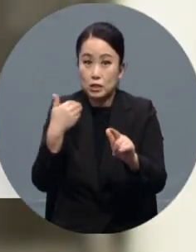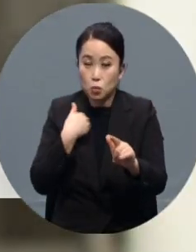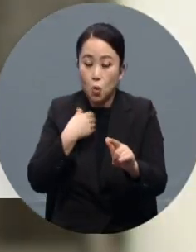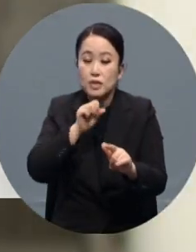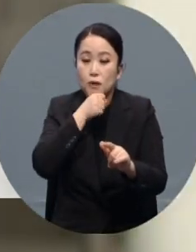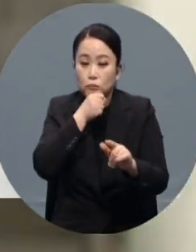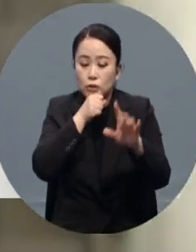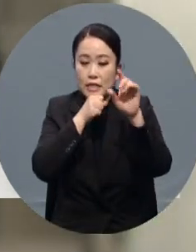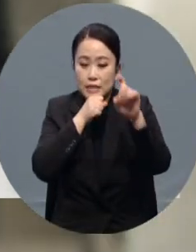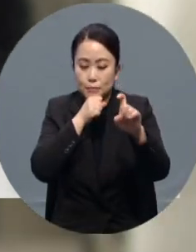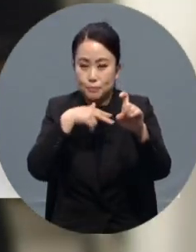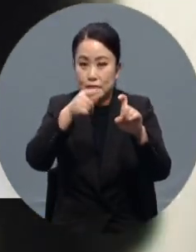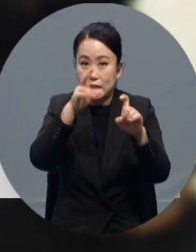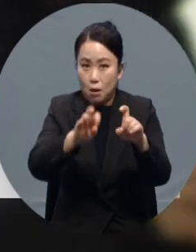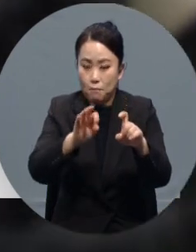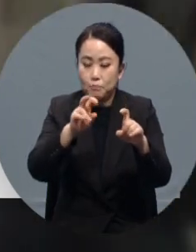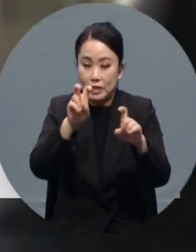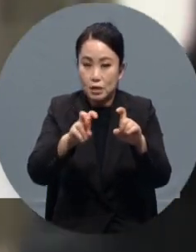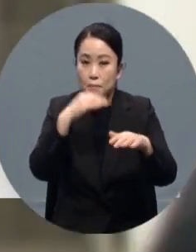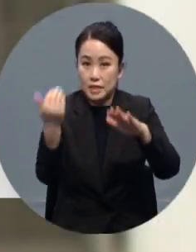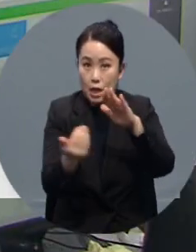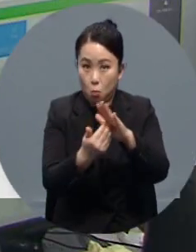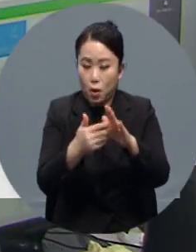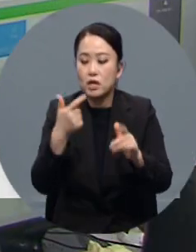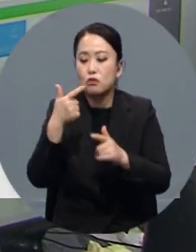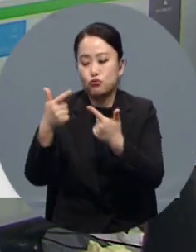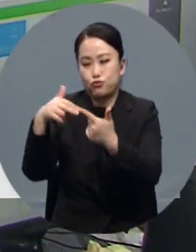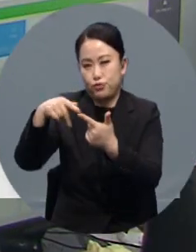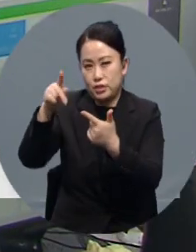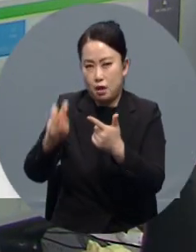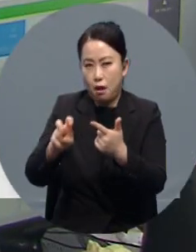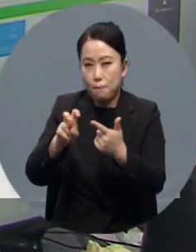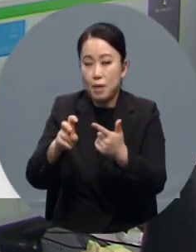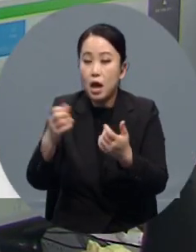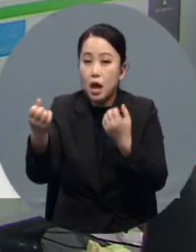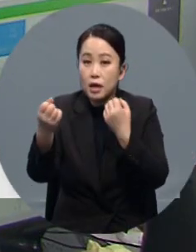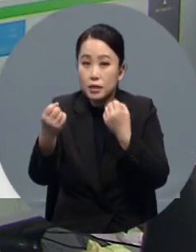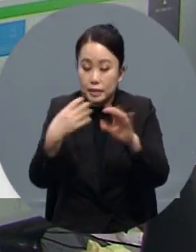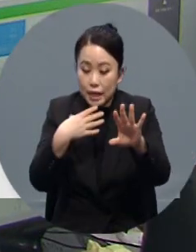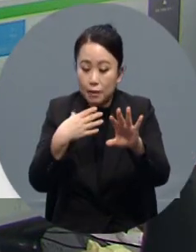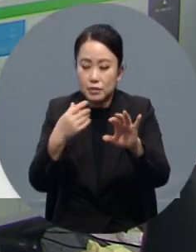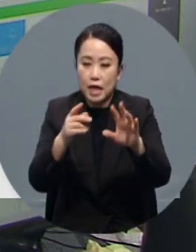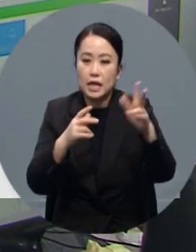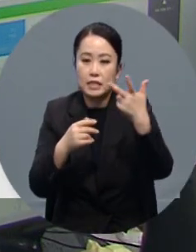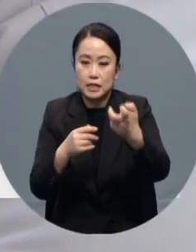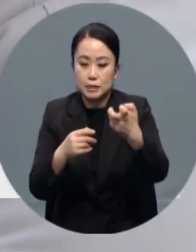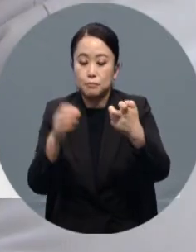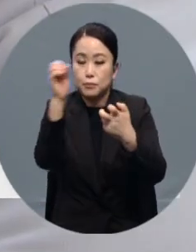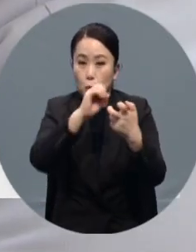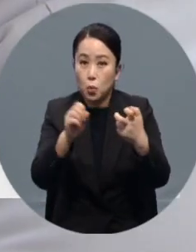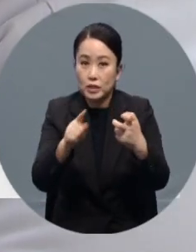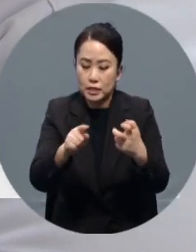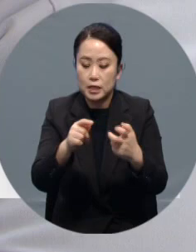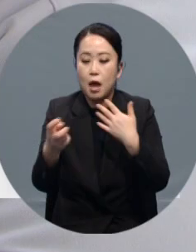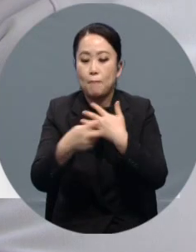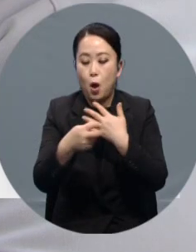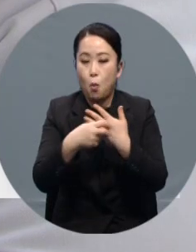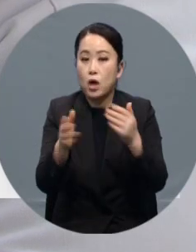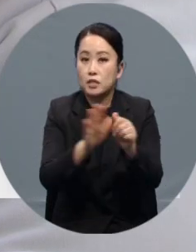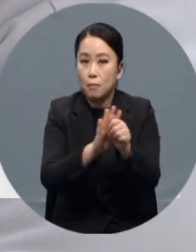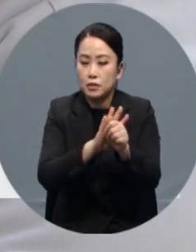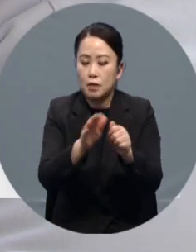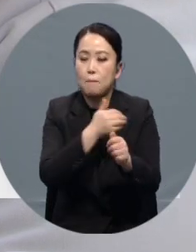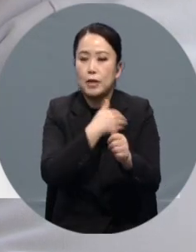만점에 6점으로 나타났습니다. 전체 응답자의 71.5%는 의료기관 서비스에 만족한다고